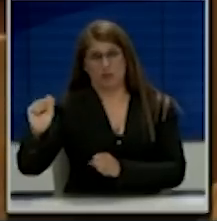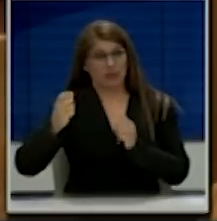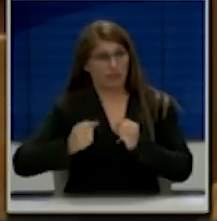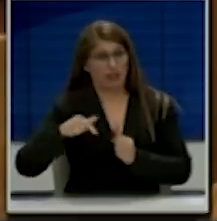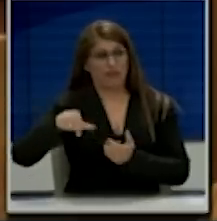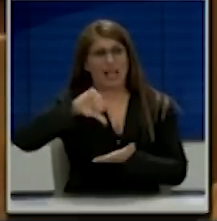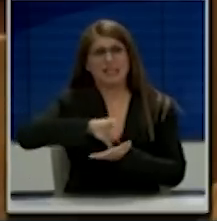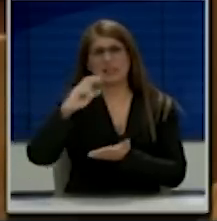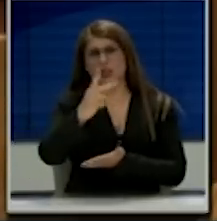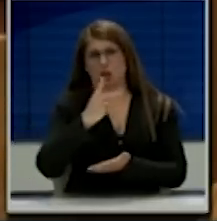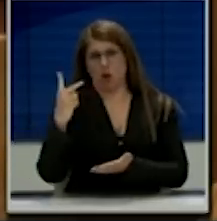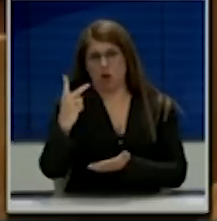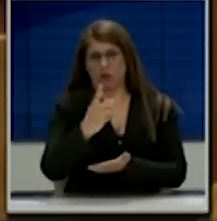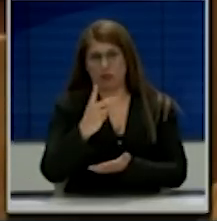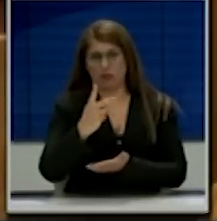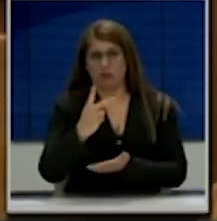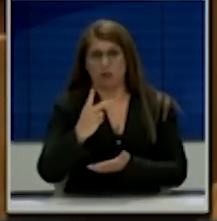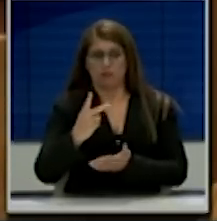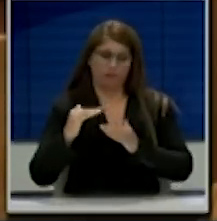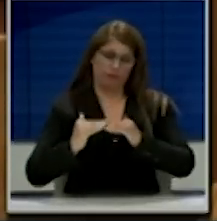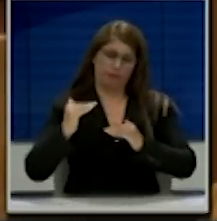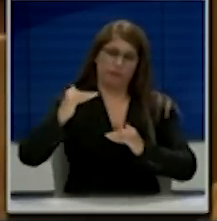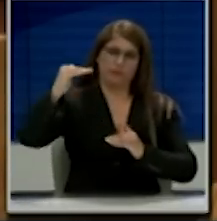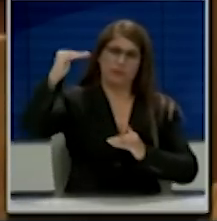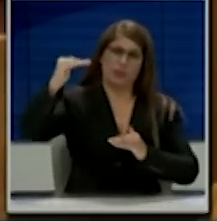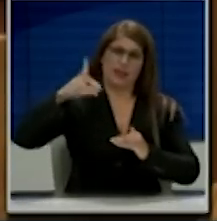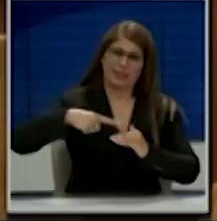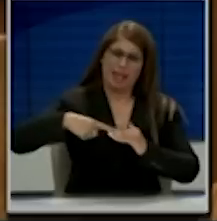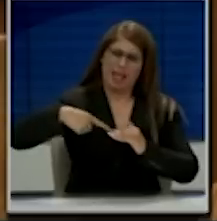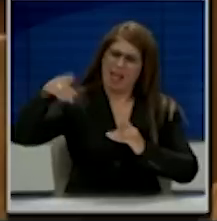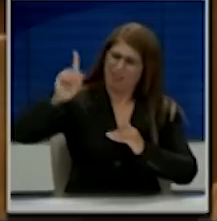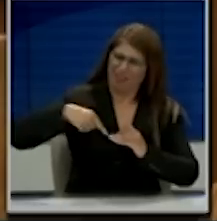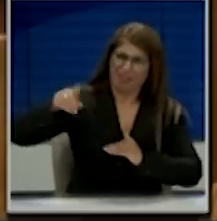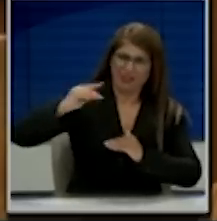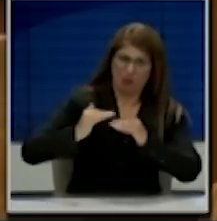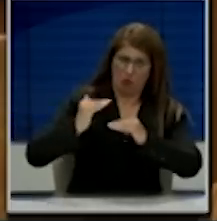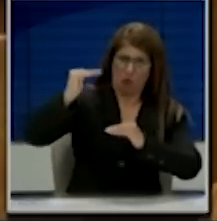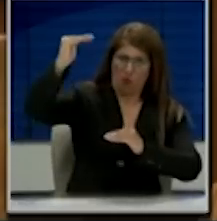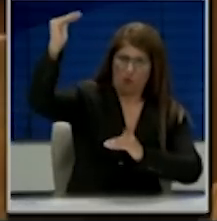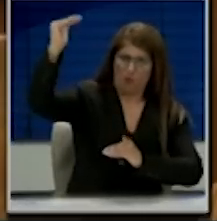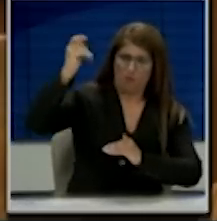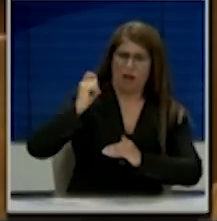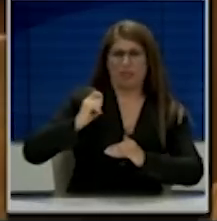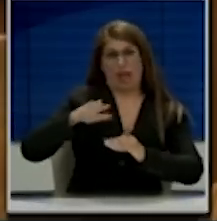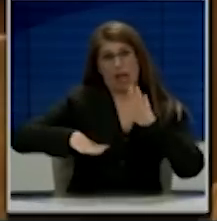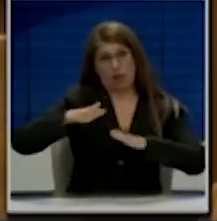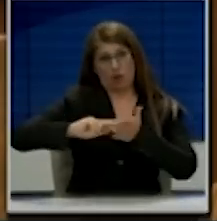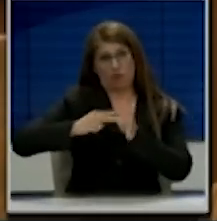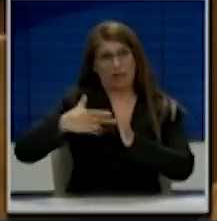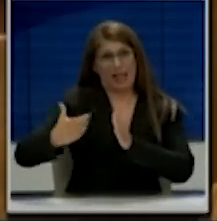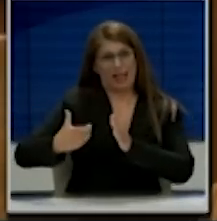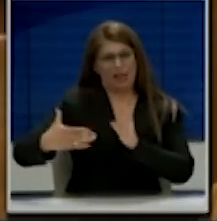παλιάς αστικής κοινωνίας με τις τάξεις και τις ταξικές της αντιθέσεις, έρχεται μια ένωση όπου